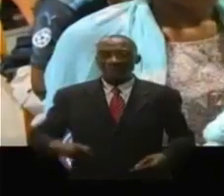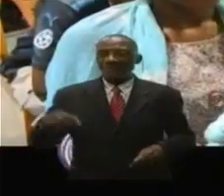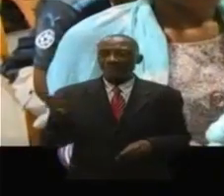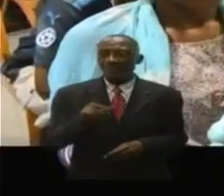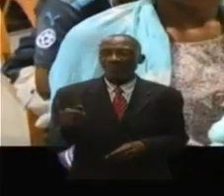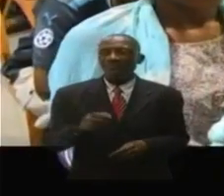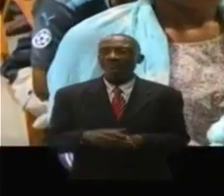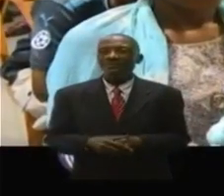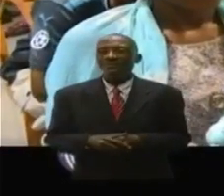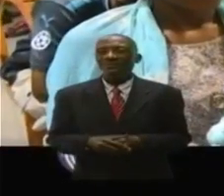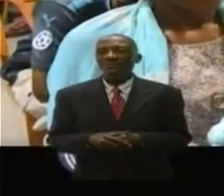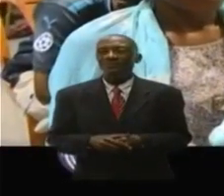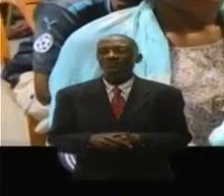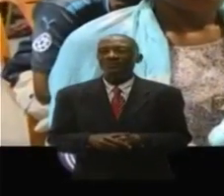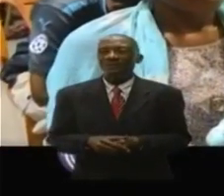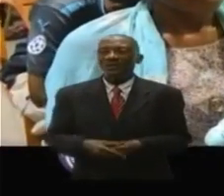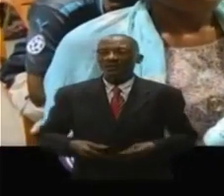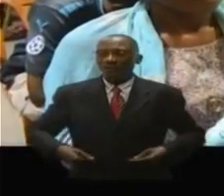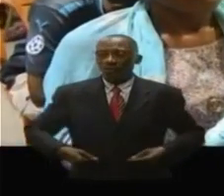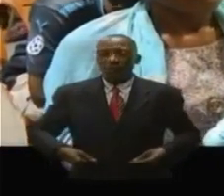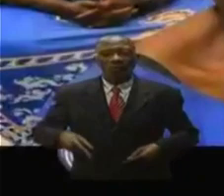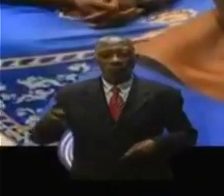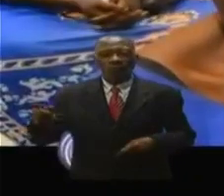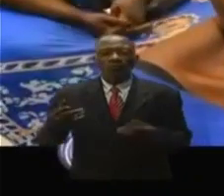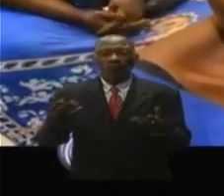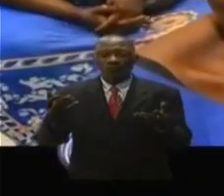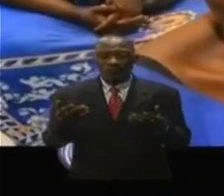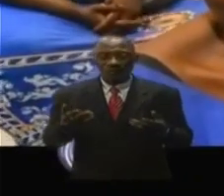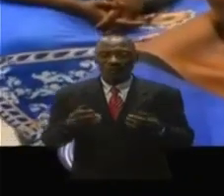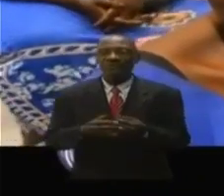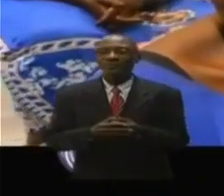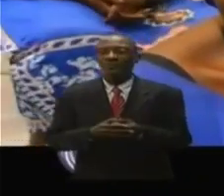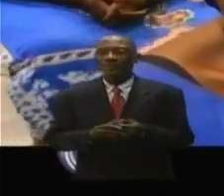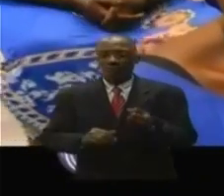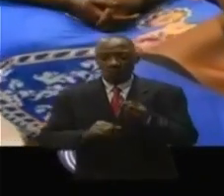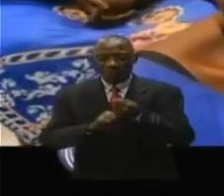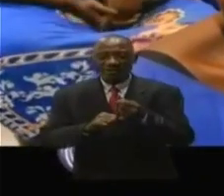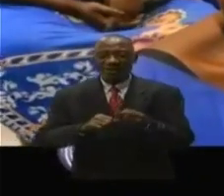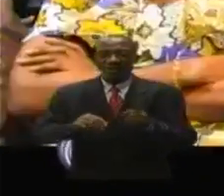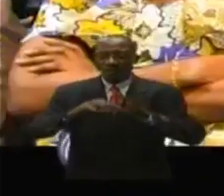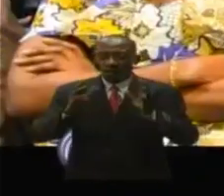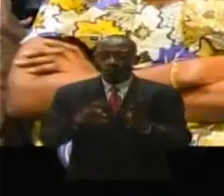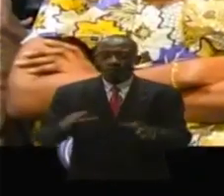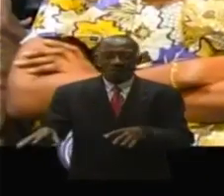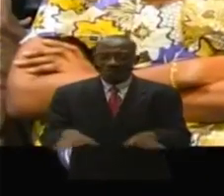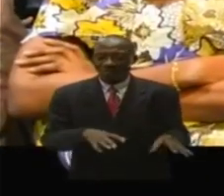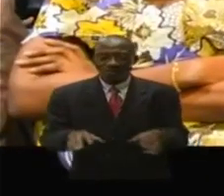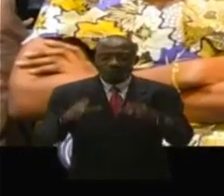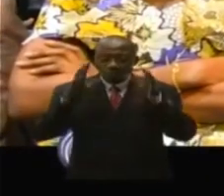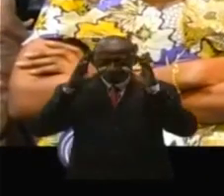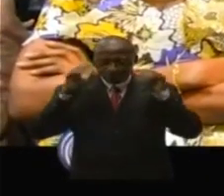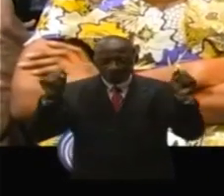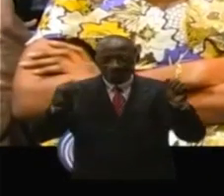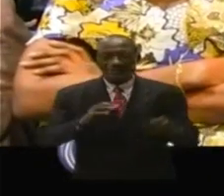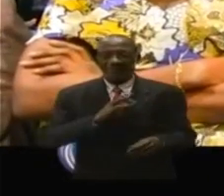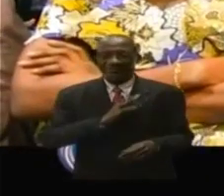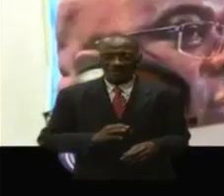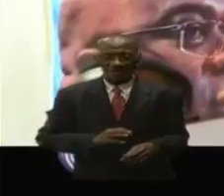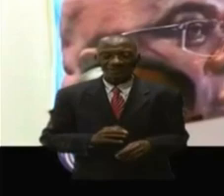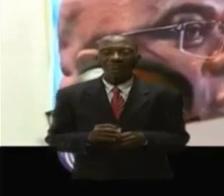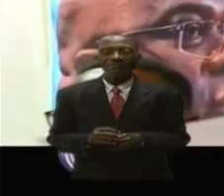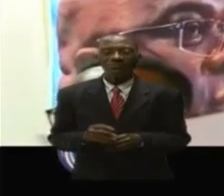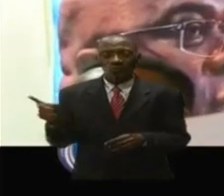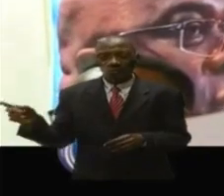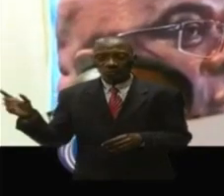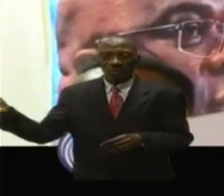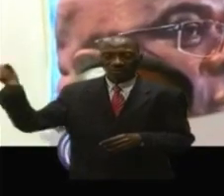le soutien à la reconduction du chef de l'État, Félix-Antoine Tshisekedi Tshilombo, à la tête du pays pour un second mandat. C'est